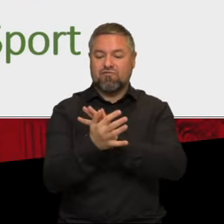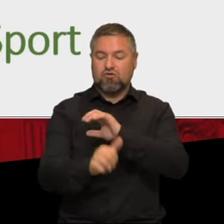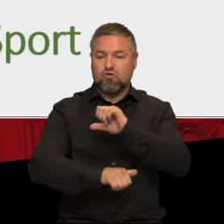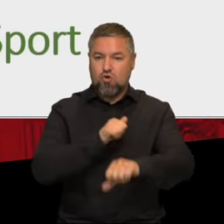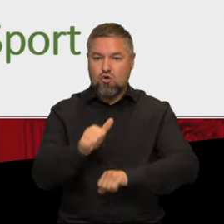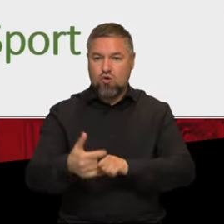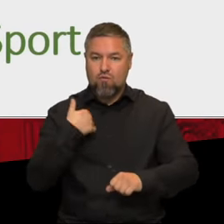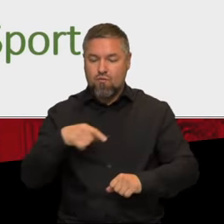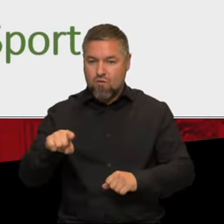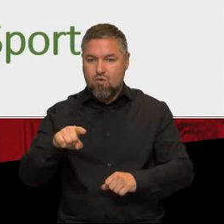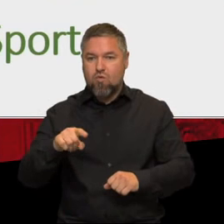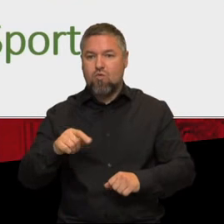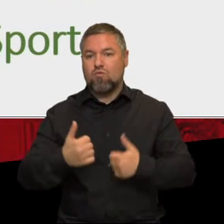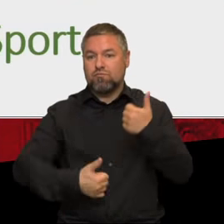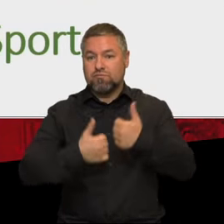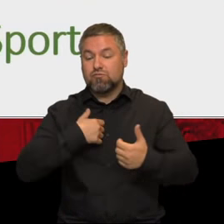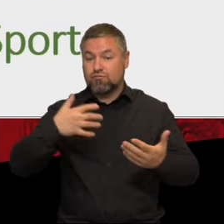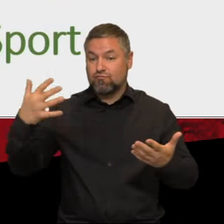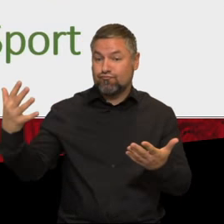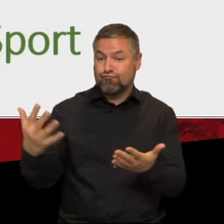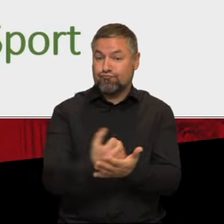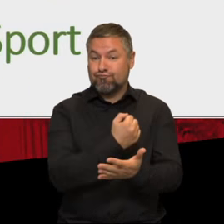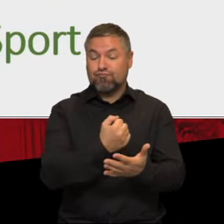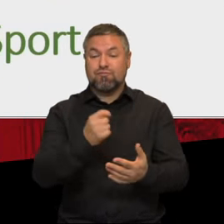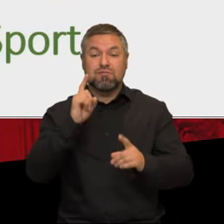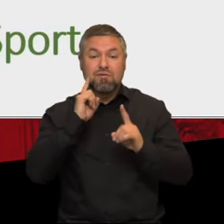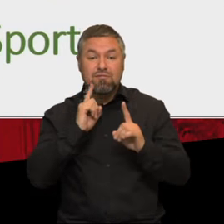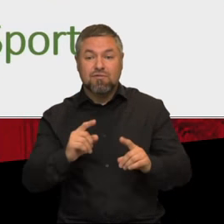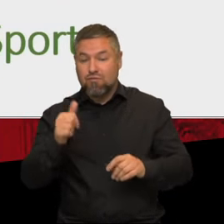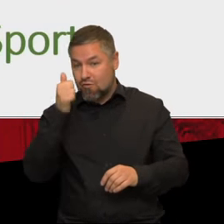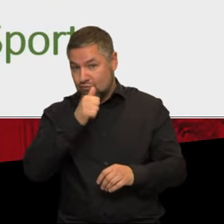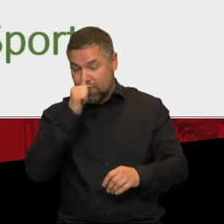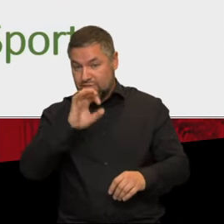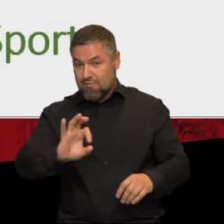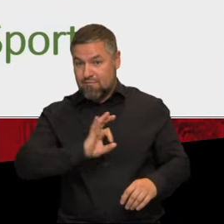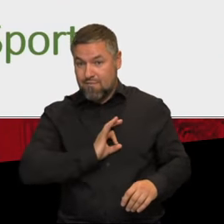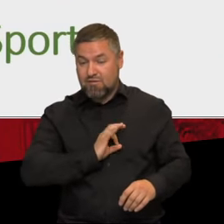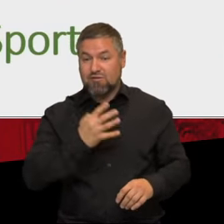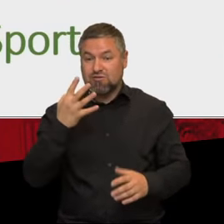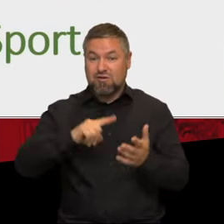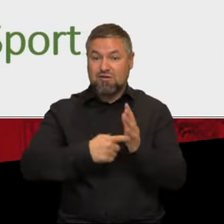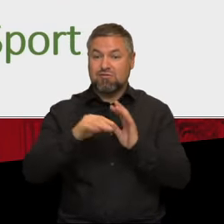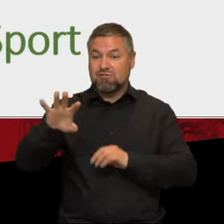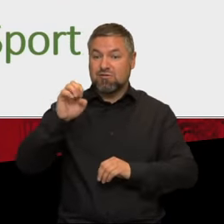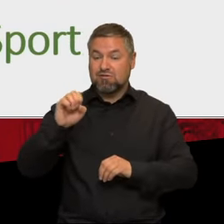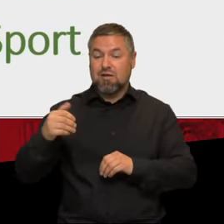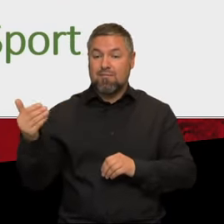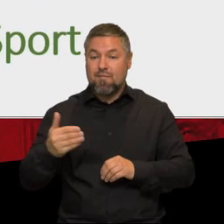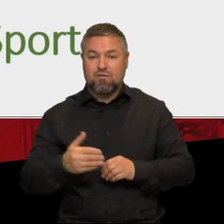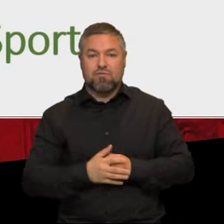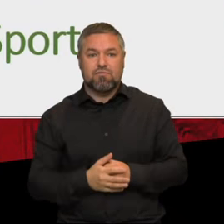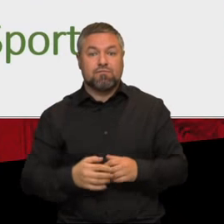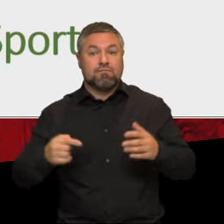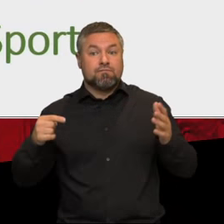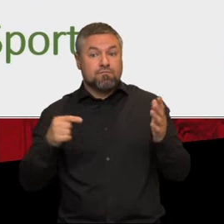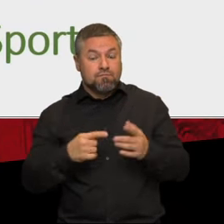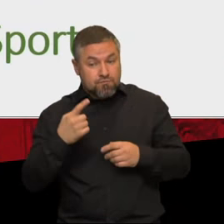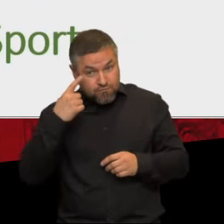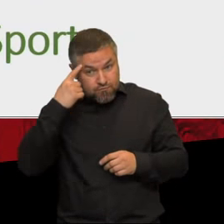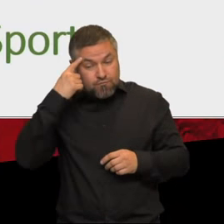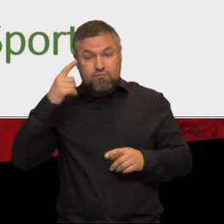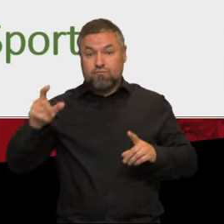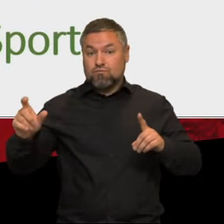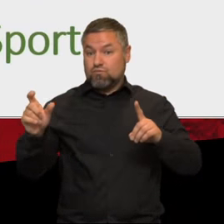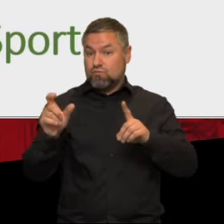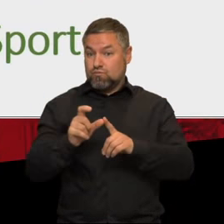roku, w którym udało nam się zdobyć brązowy medal w sztafecie 4x400 metrów. I tutaj przypominają mi się